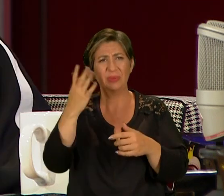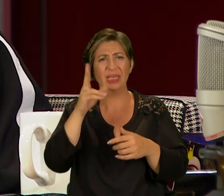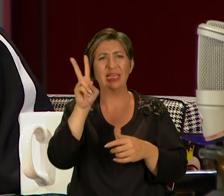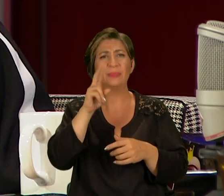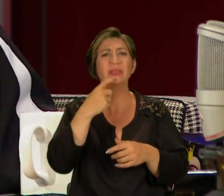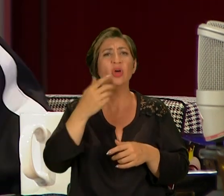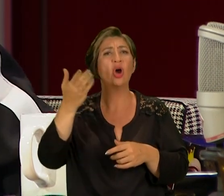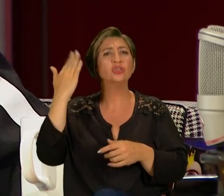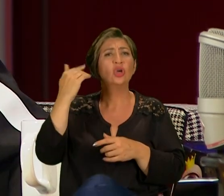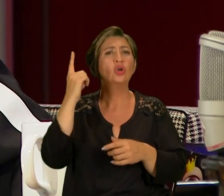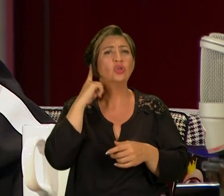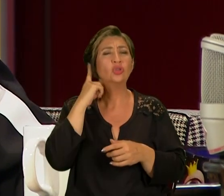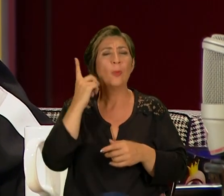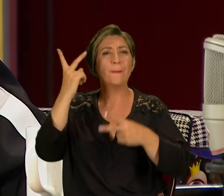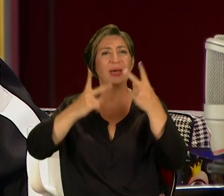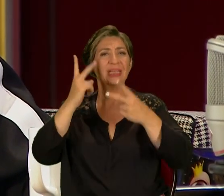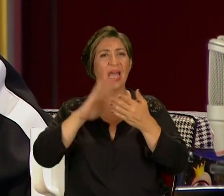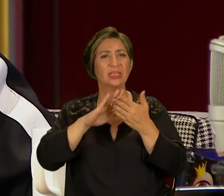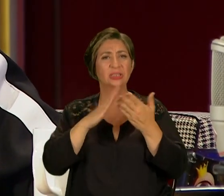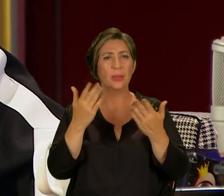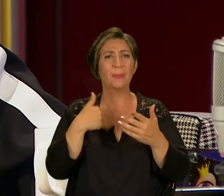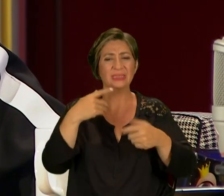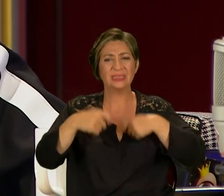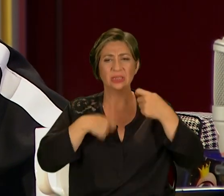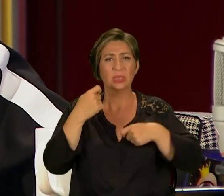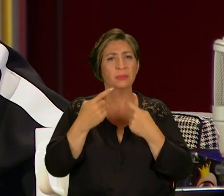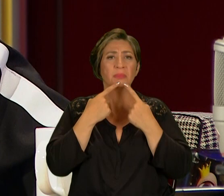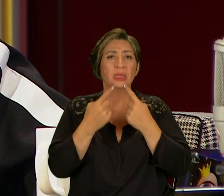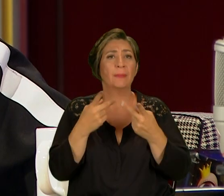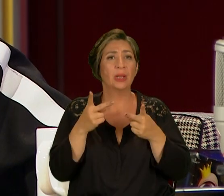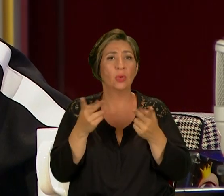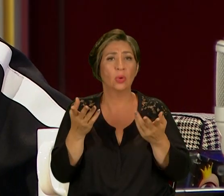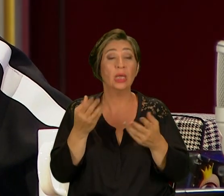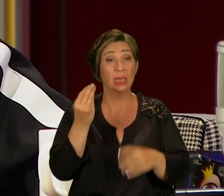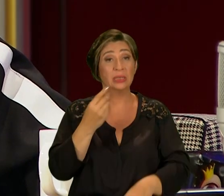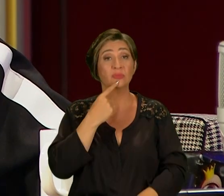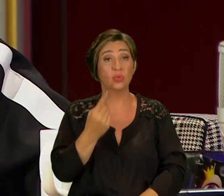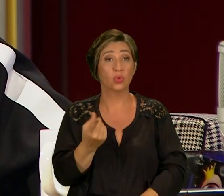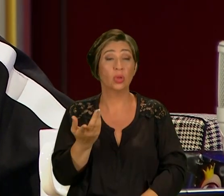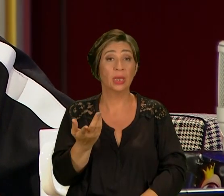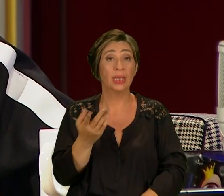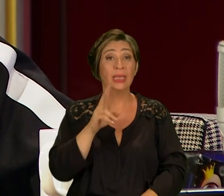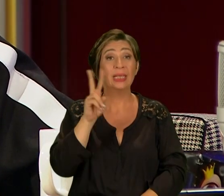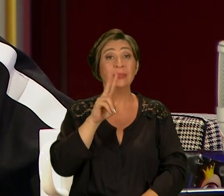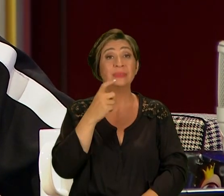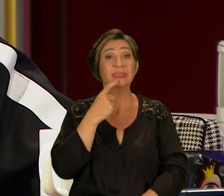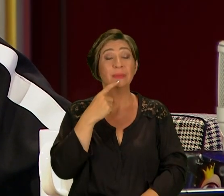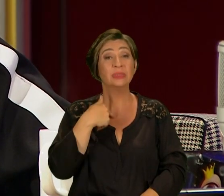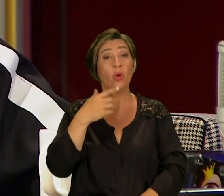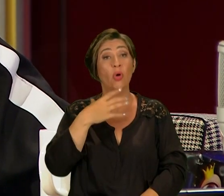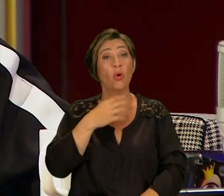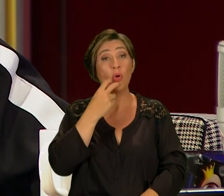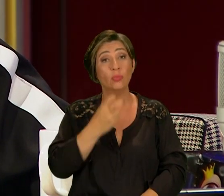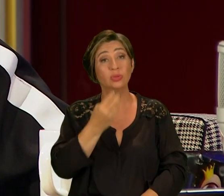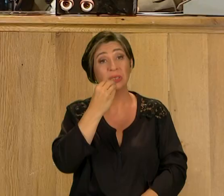20 yıl önceki ünlü bazı arkadaşlar çıkıp ben saçmaladım diyebiliyor. İyi ki söylüyorlar. Bak, ama 20 sene bizim ömrümüzü yedin,